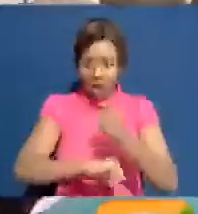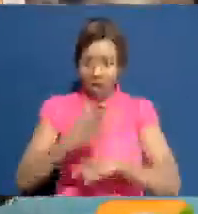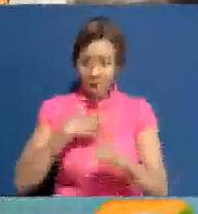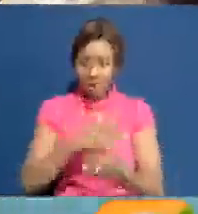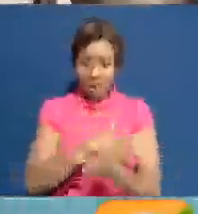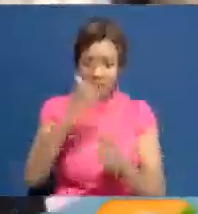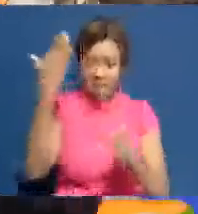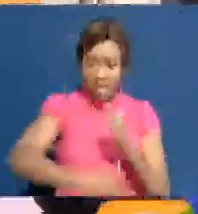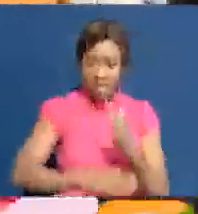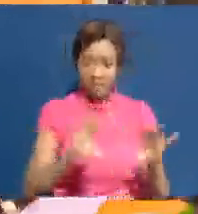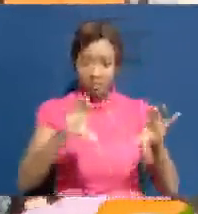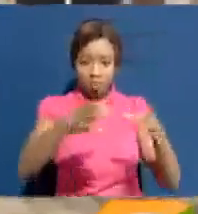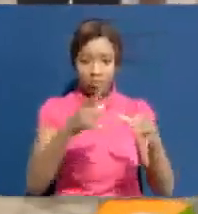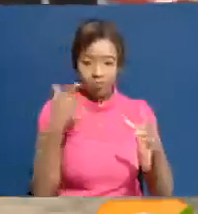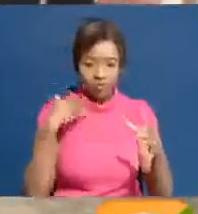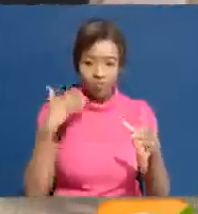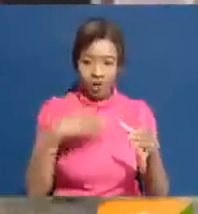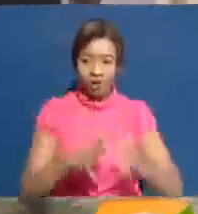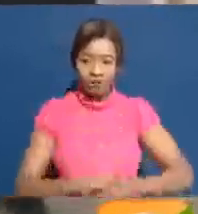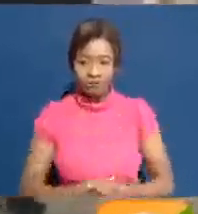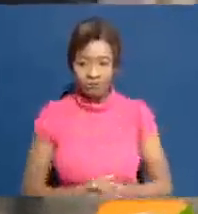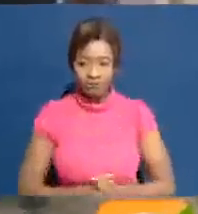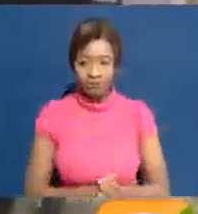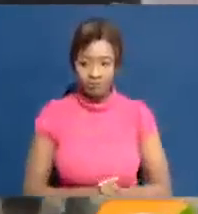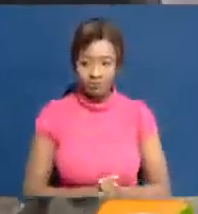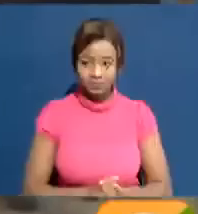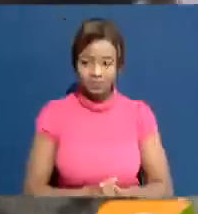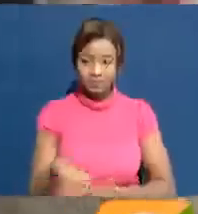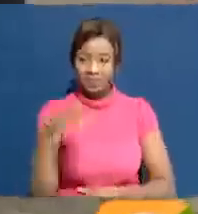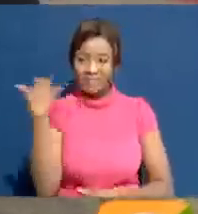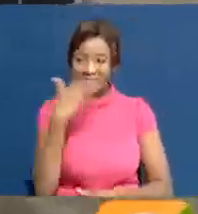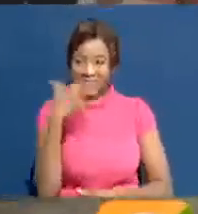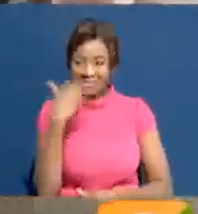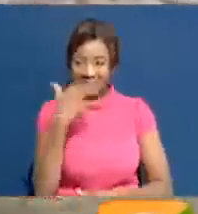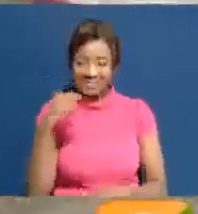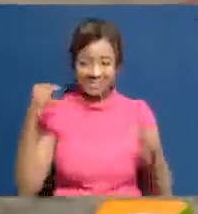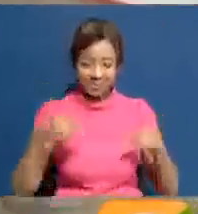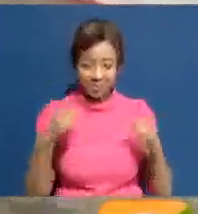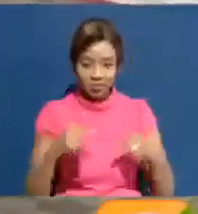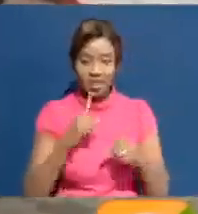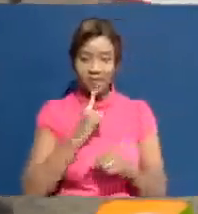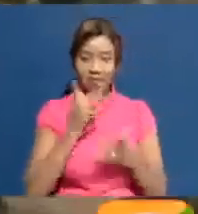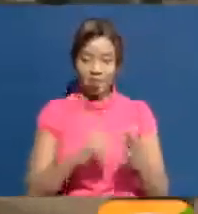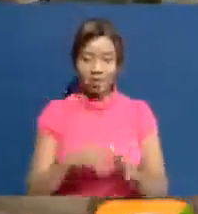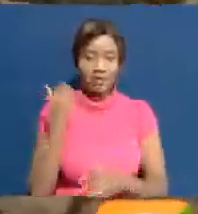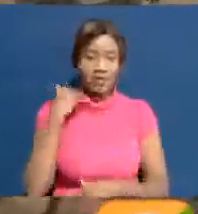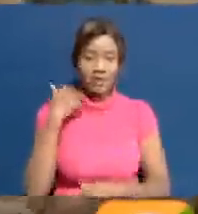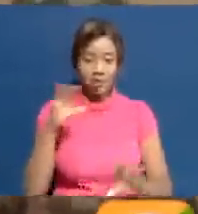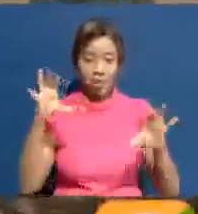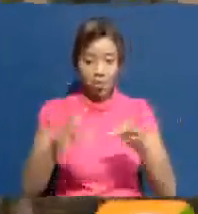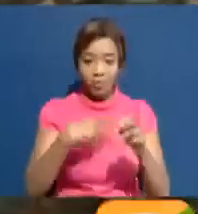kukabiliana na kuzuka kwa makundi haramu. Naibu rais Rigathi Gachagua sasa akisema kuwa kundi haramu la